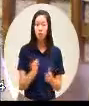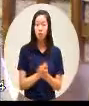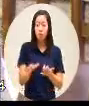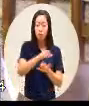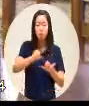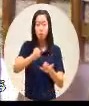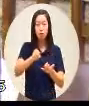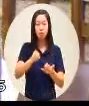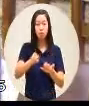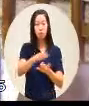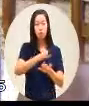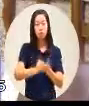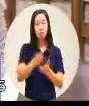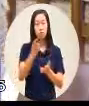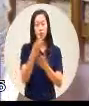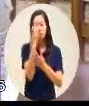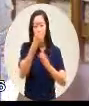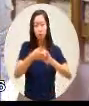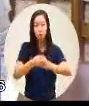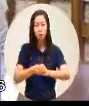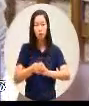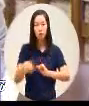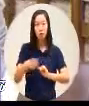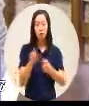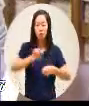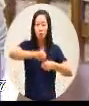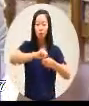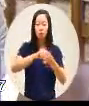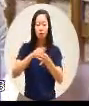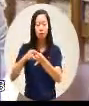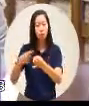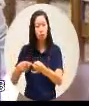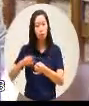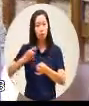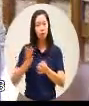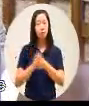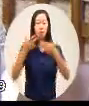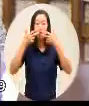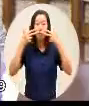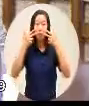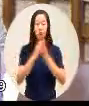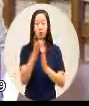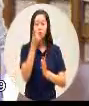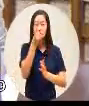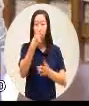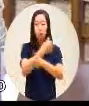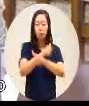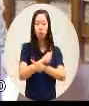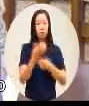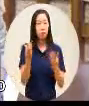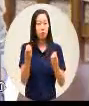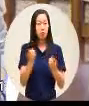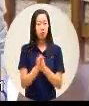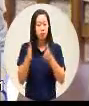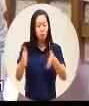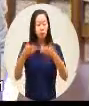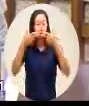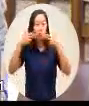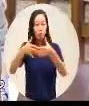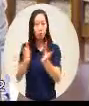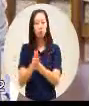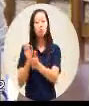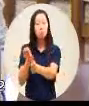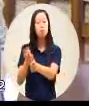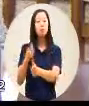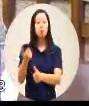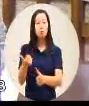检，结果现在多了好几项，但是就是没有主语部分。我希望加入主语部分啦，那这样对原住民才有比较好的交代，要不然你